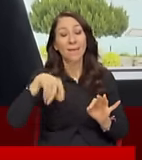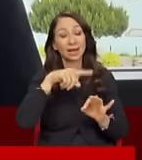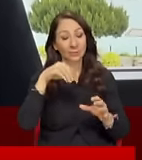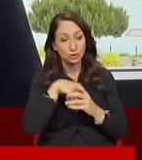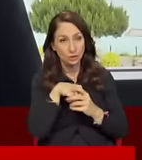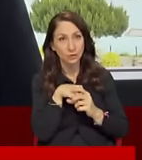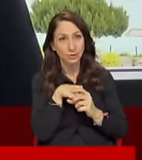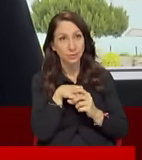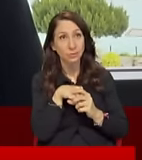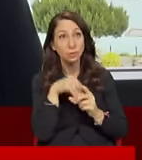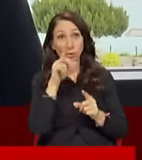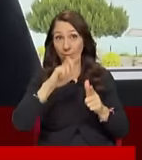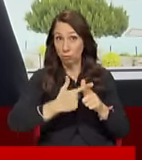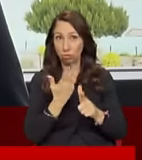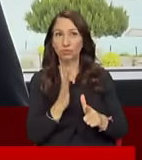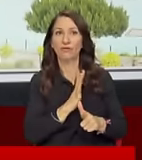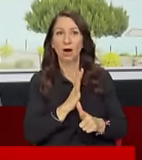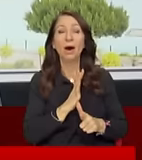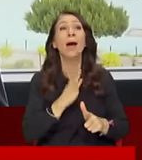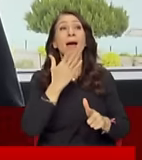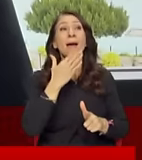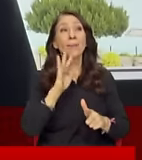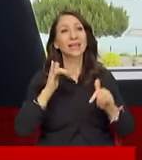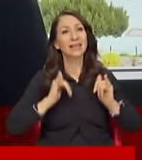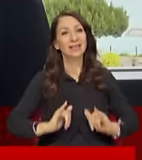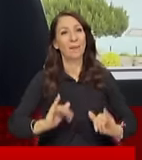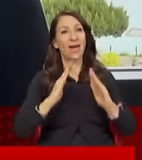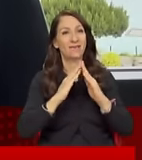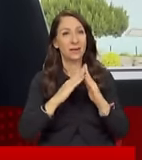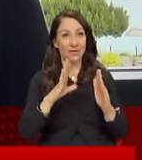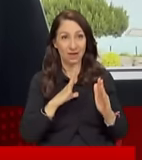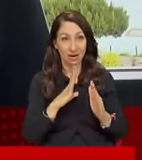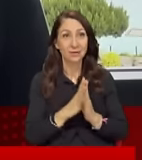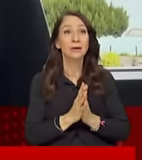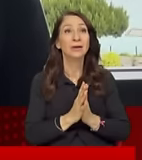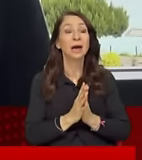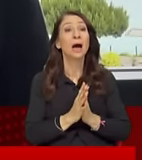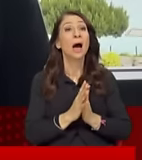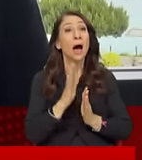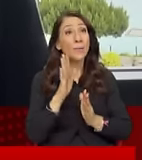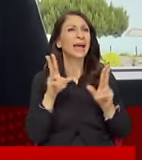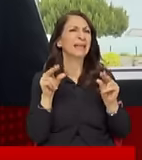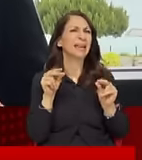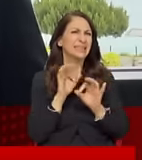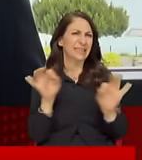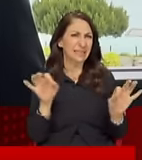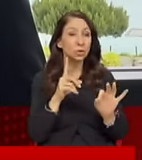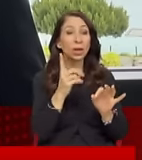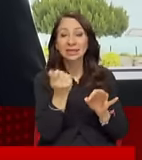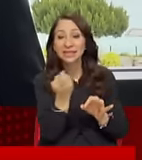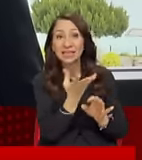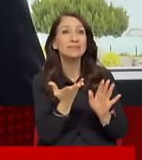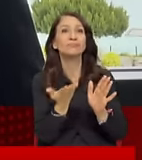için şöyle bir projemiz var. Emekli dinlenme evlerimiz var Çukurova'da. Ancak yeterli değil. Onların